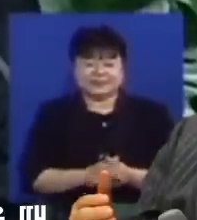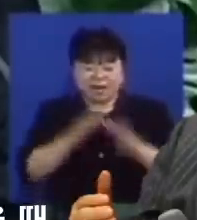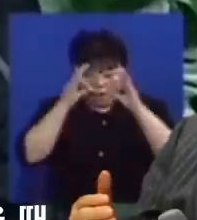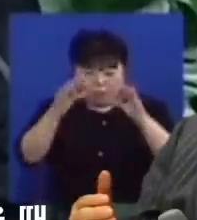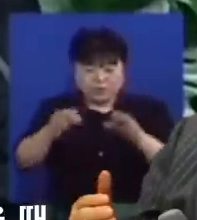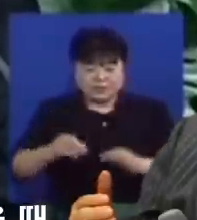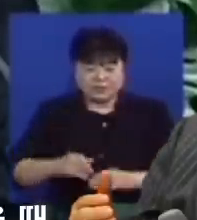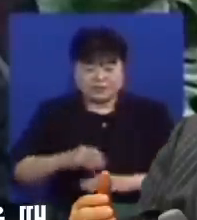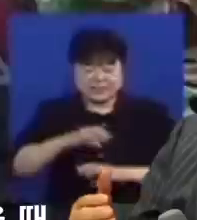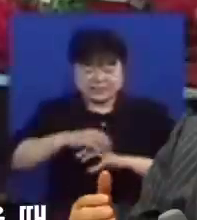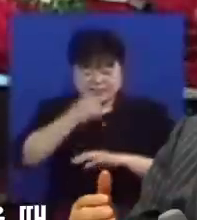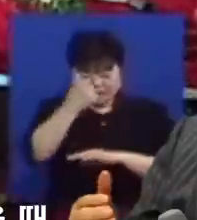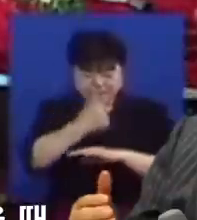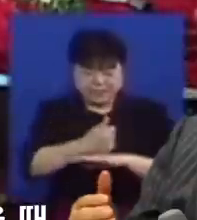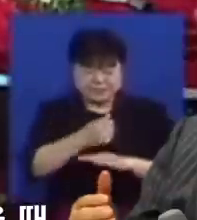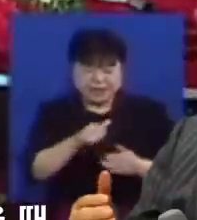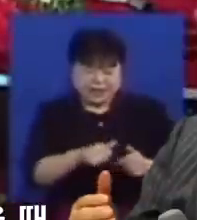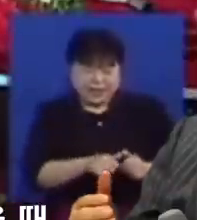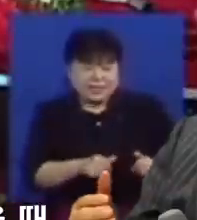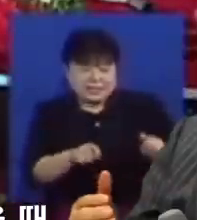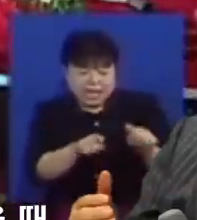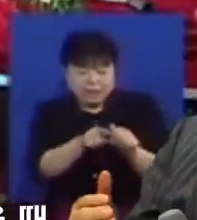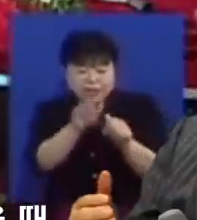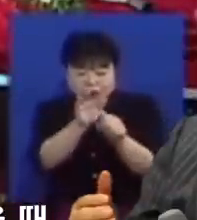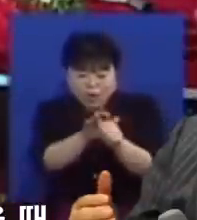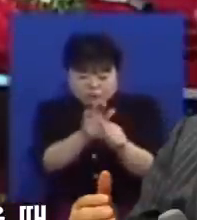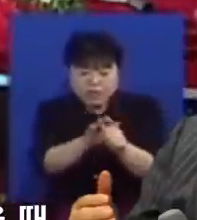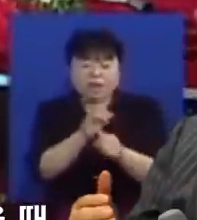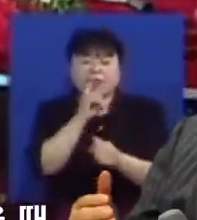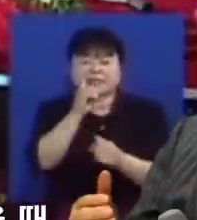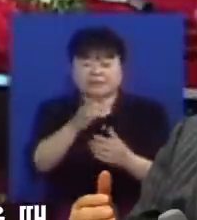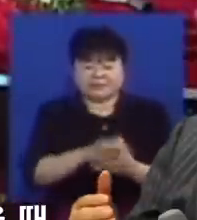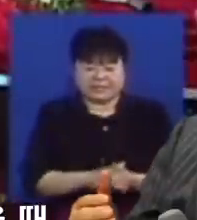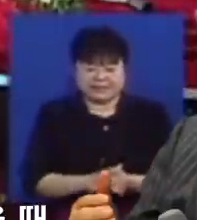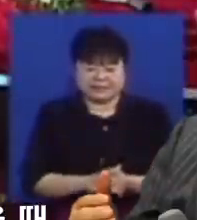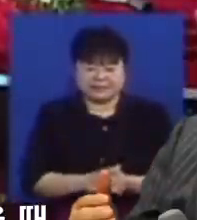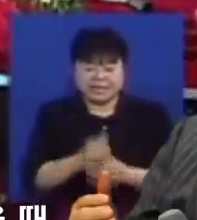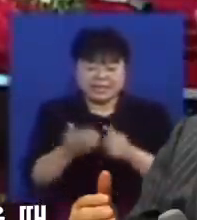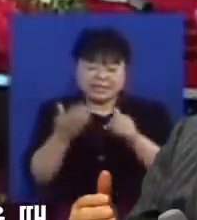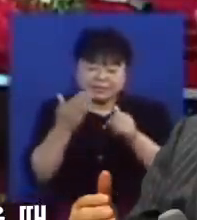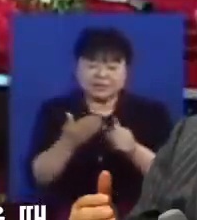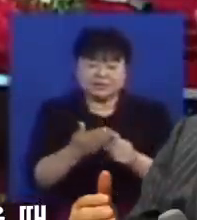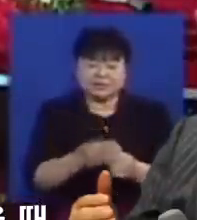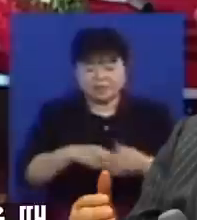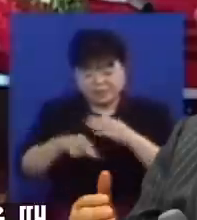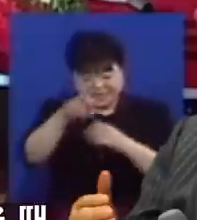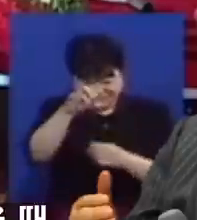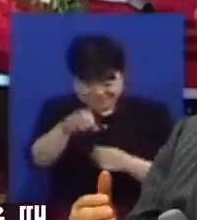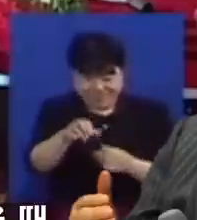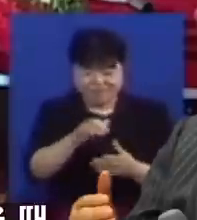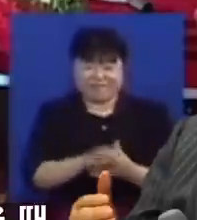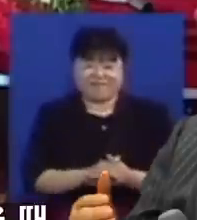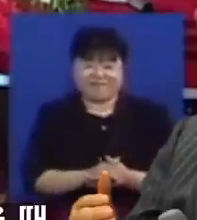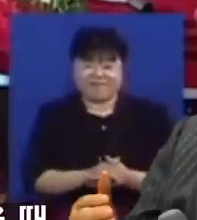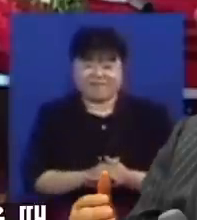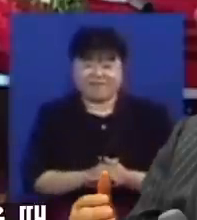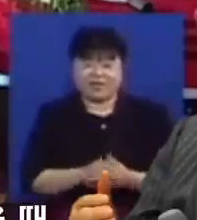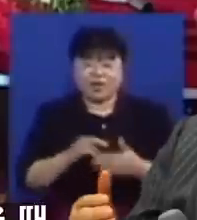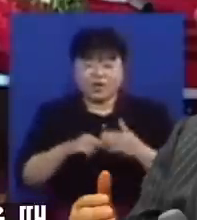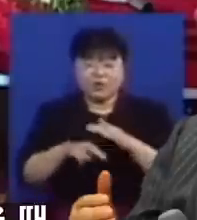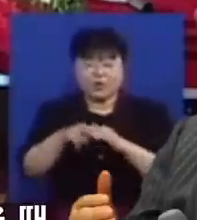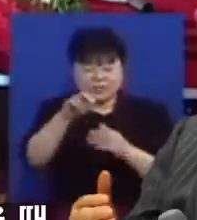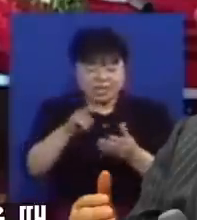볼지어다 내가 세상 끝날까지 너와 항상 같이 하겠다고 주님께서 말씀한 것입니다. 하나님은 우리의 피란처요, 우리의